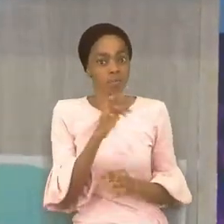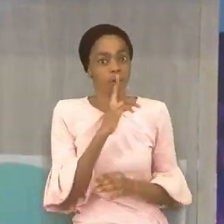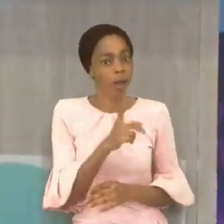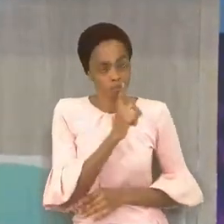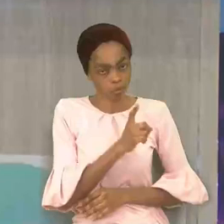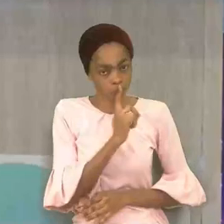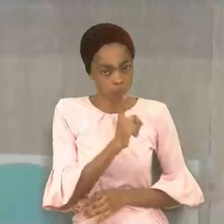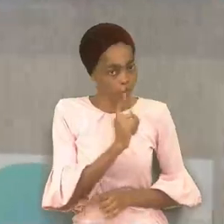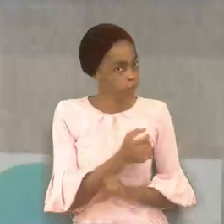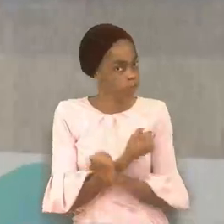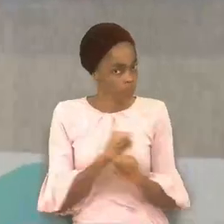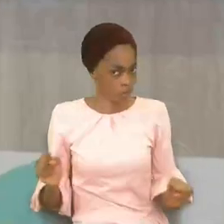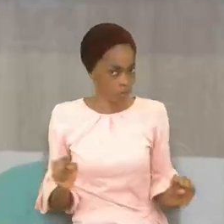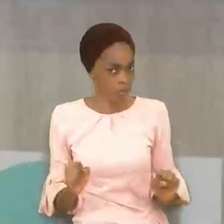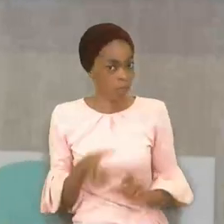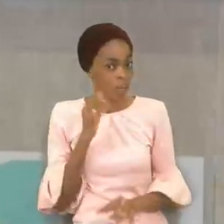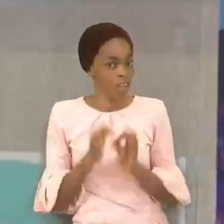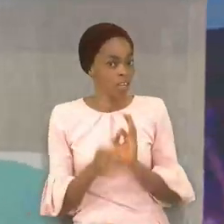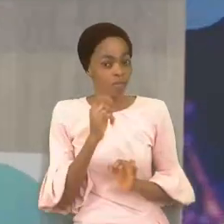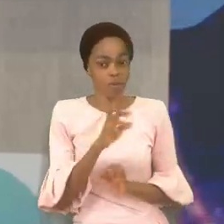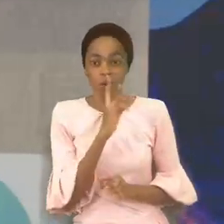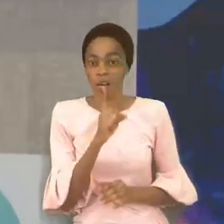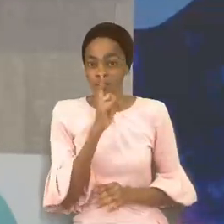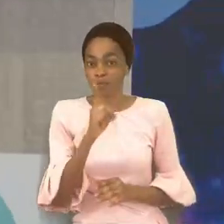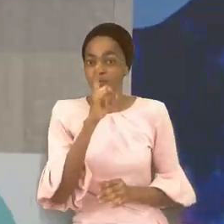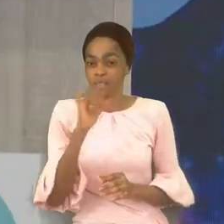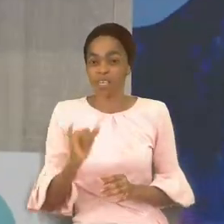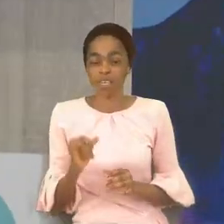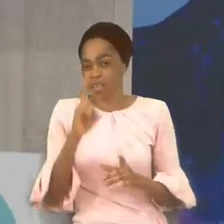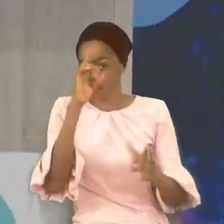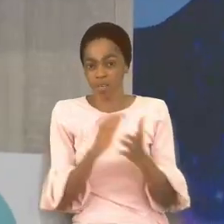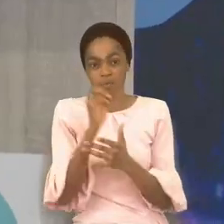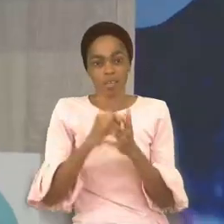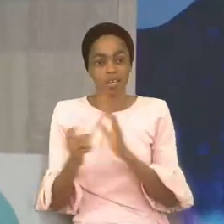vraiment sauvé, si tu es vraiment